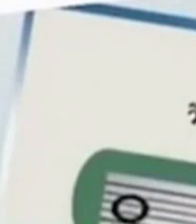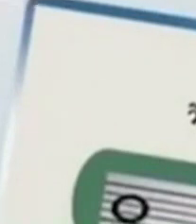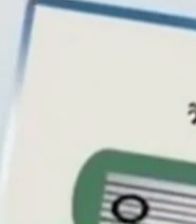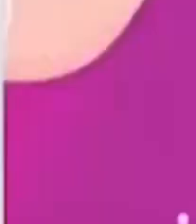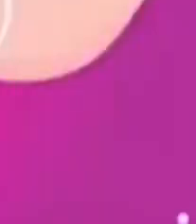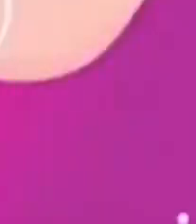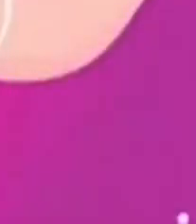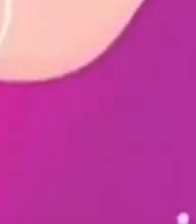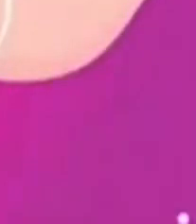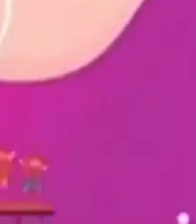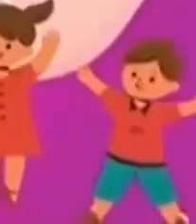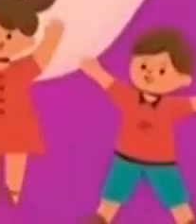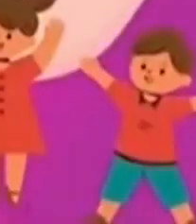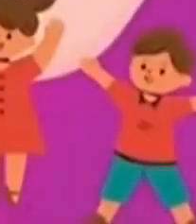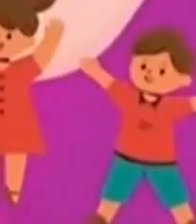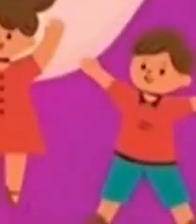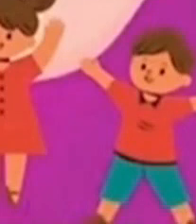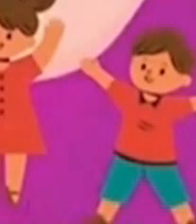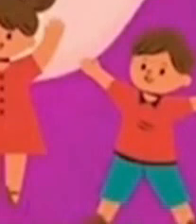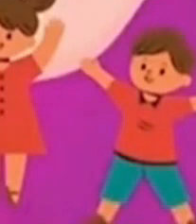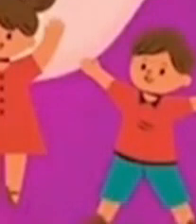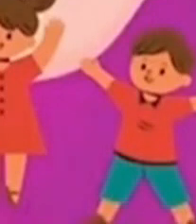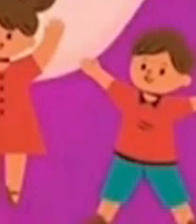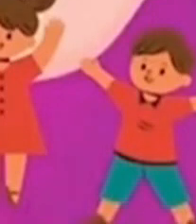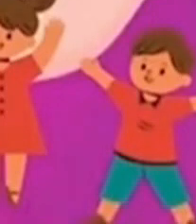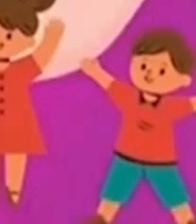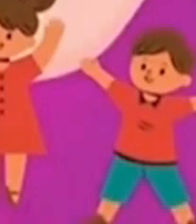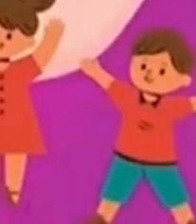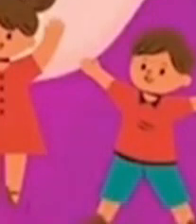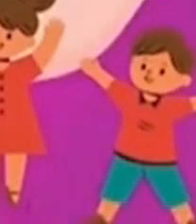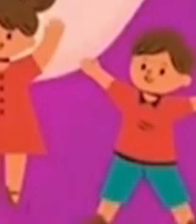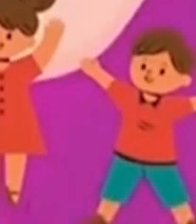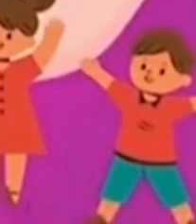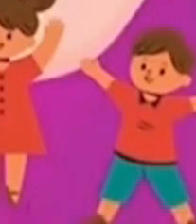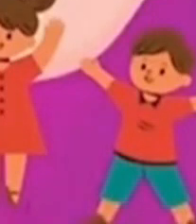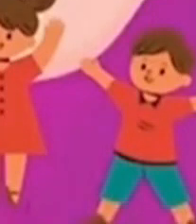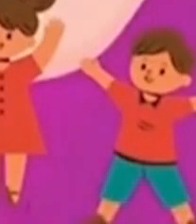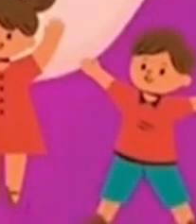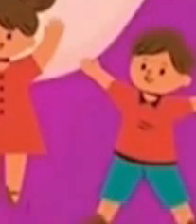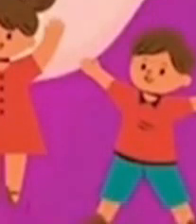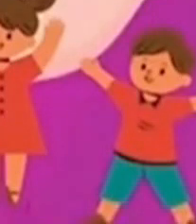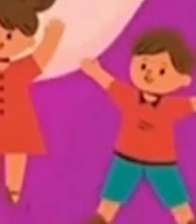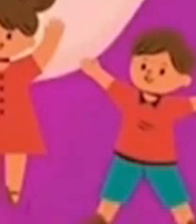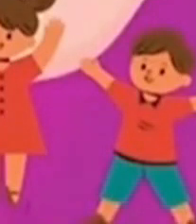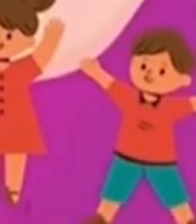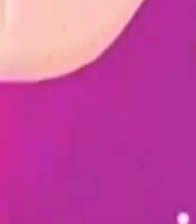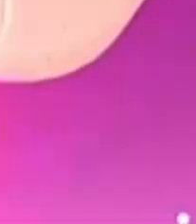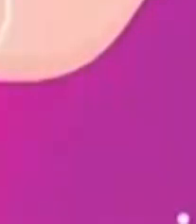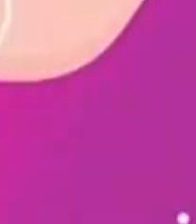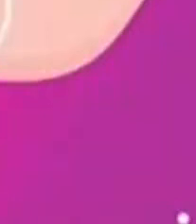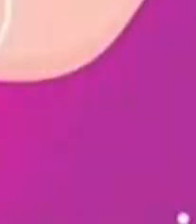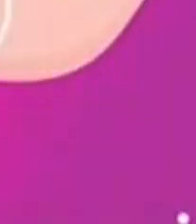ปีส่งฝากวิธีออกเสียงถูกต้องชัดเจน